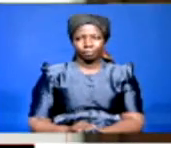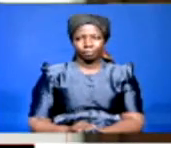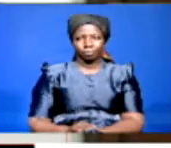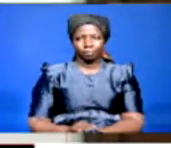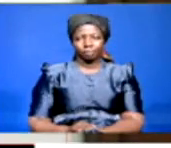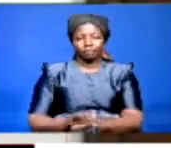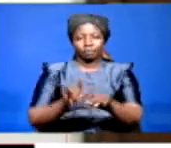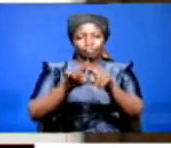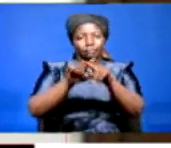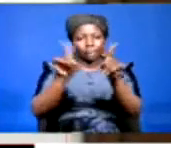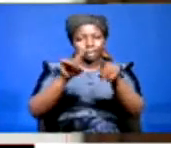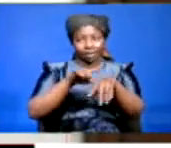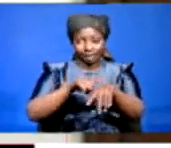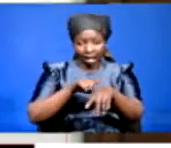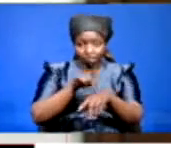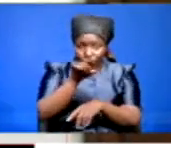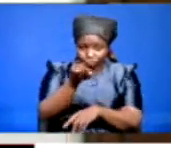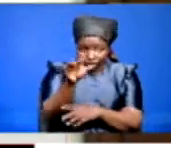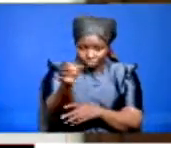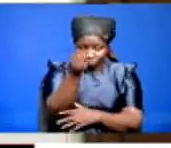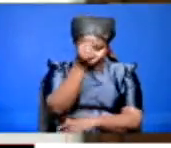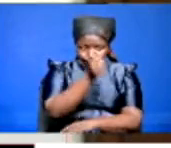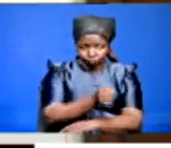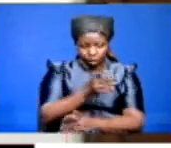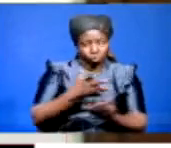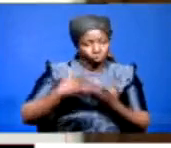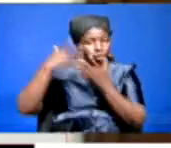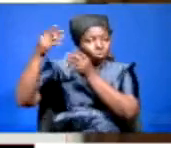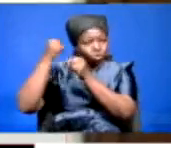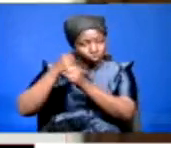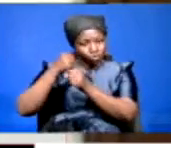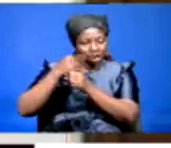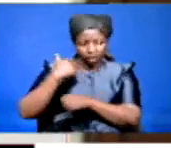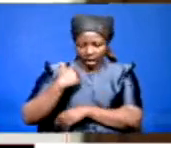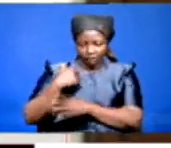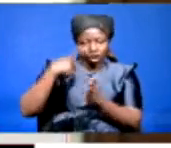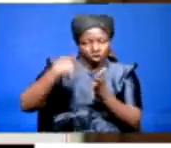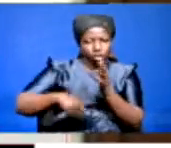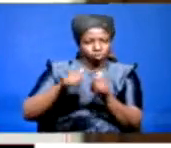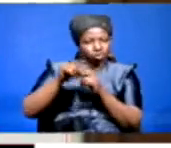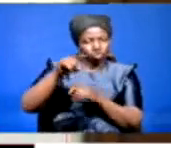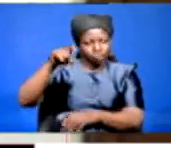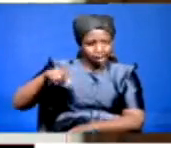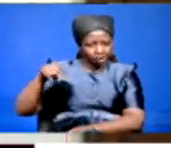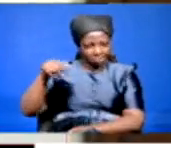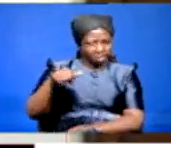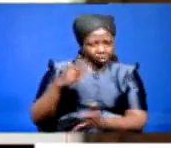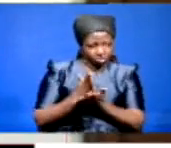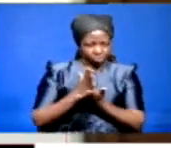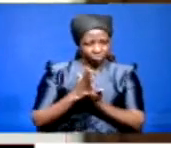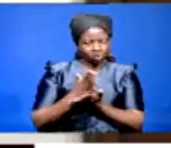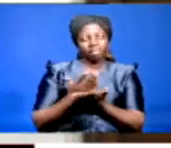Lakini wakati unapochukuliwa kwenda kazini kuna gharama yenye atakana ugarimike, sio?